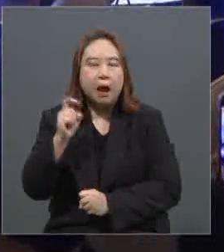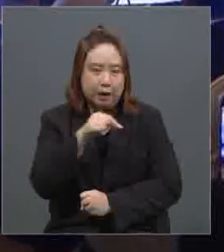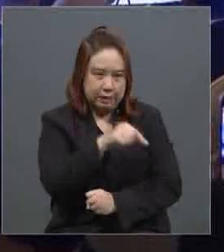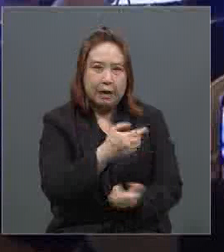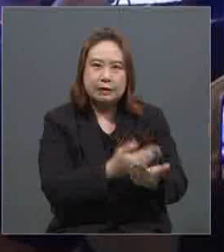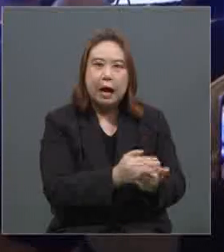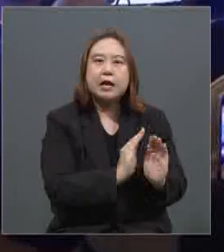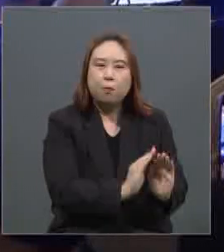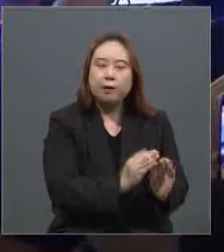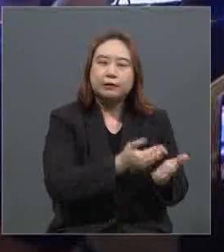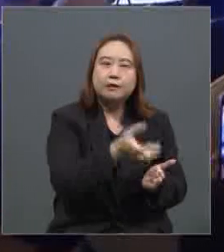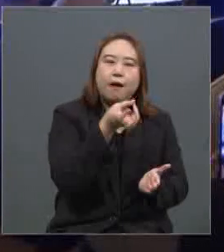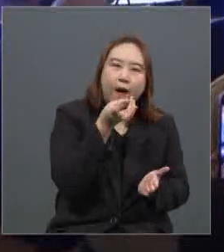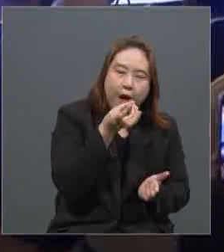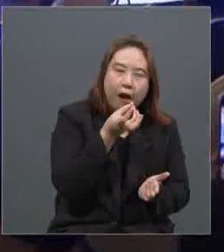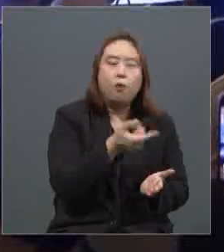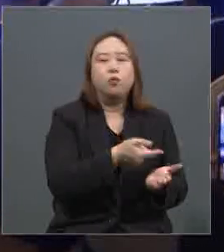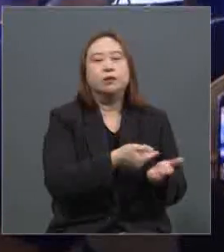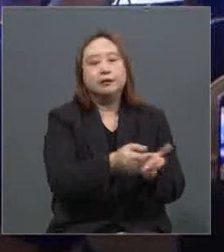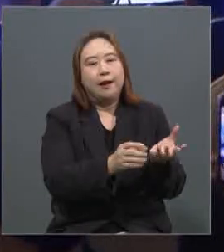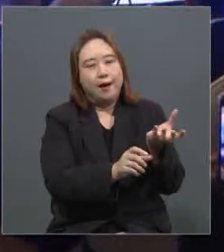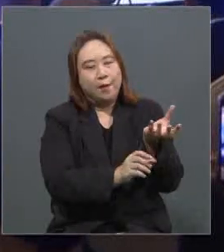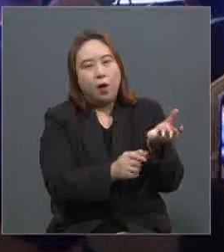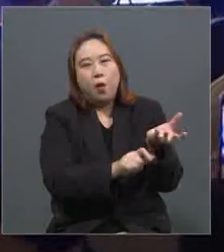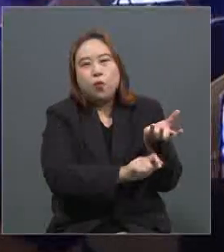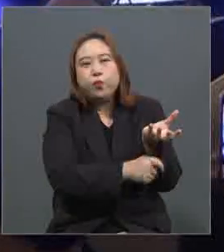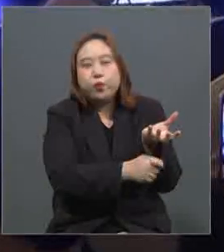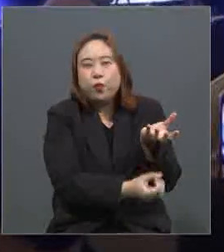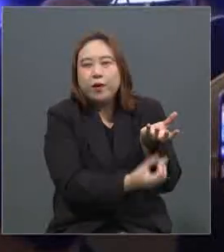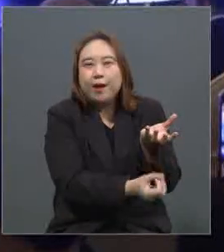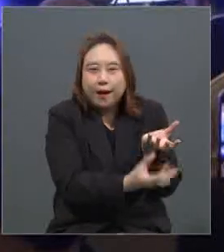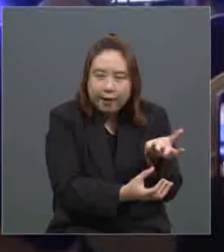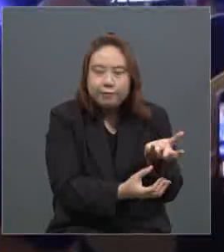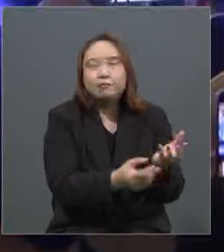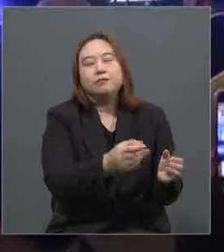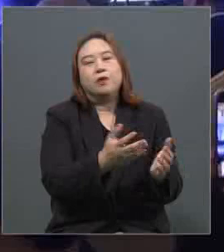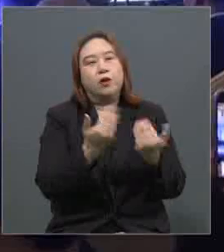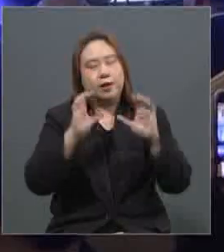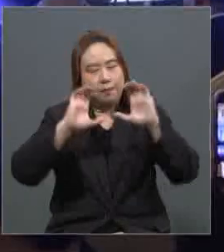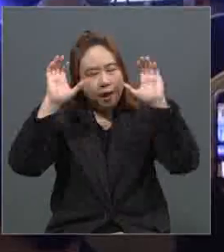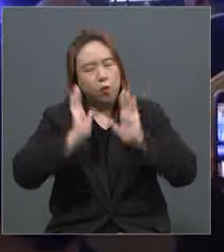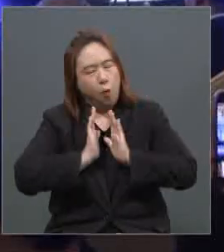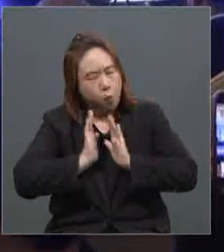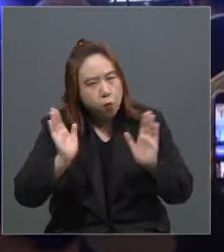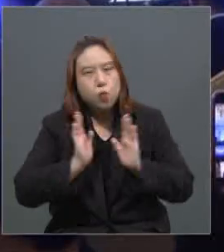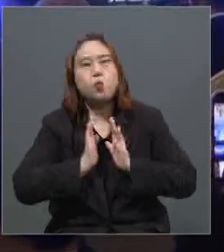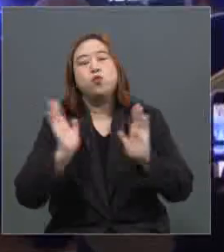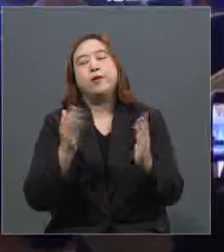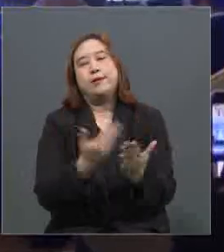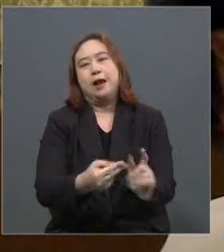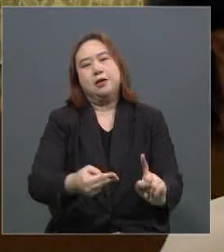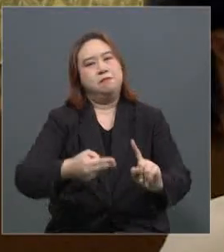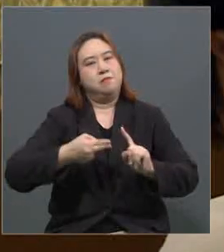เข้จานหลานตชาตินะครับแ้ค่ะ ไฟบาขอบครัฐบาล ขอบคณมากมากที่ให้มน